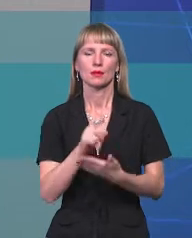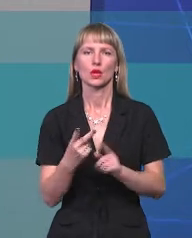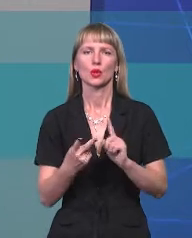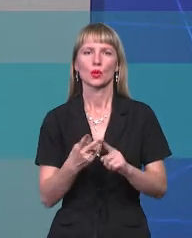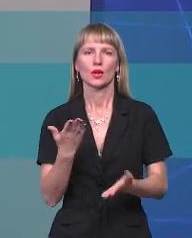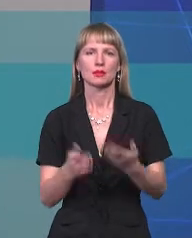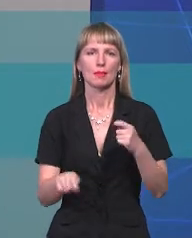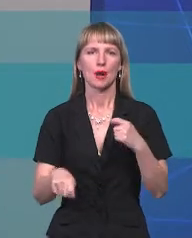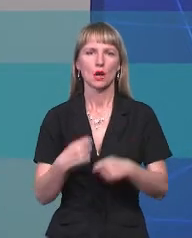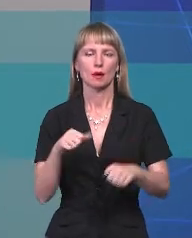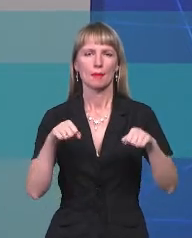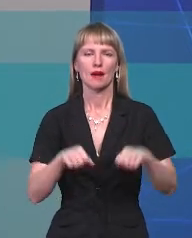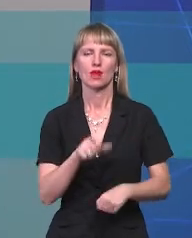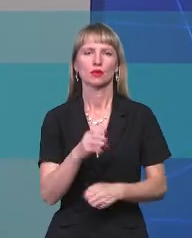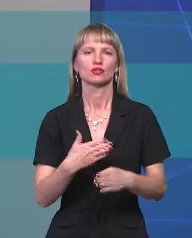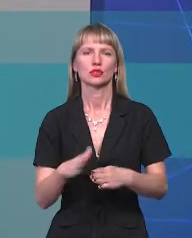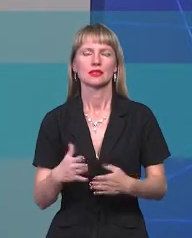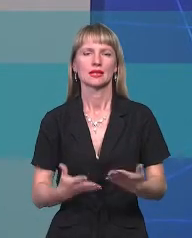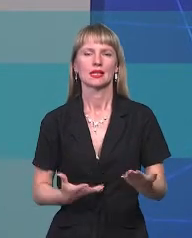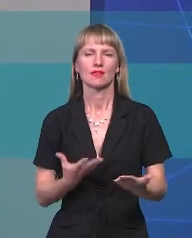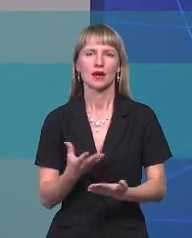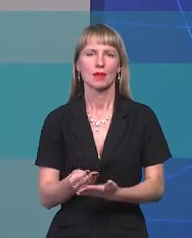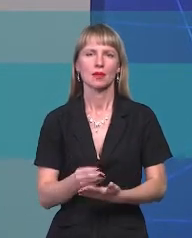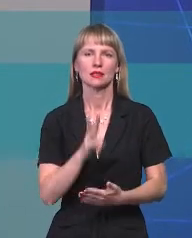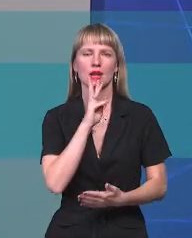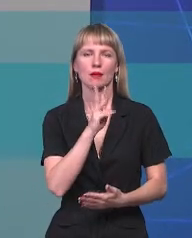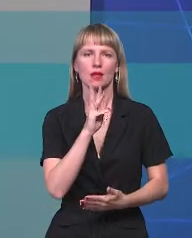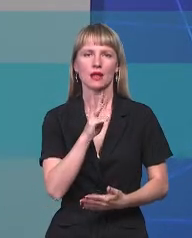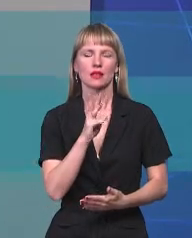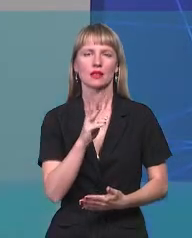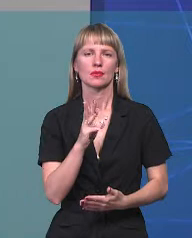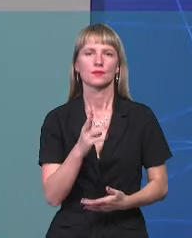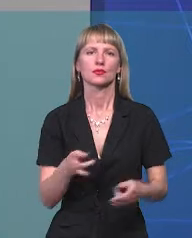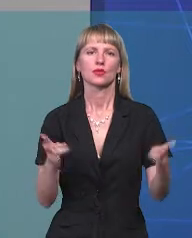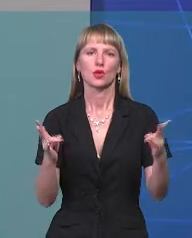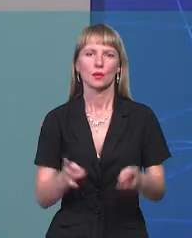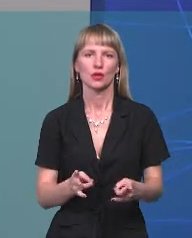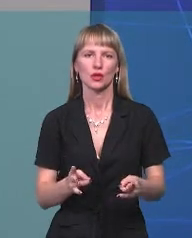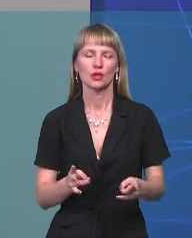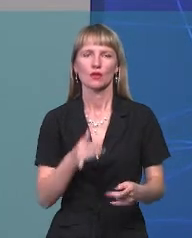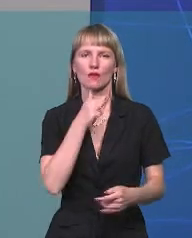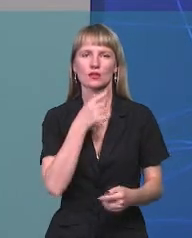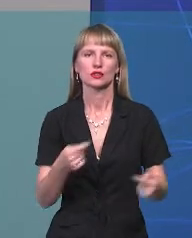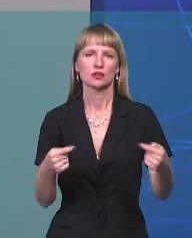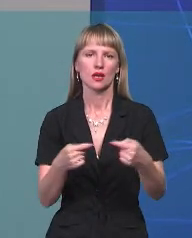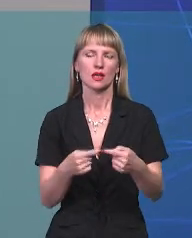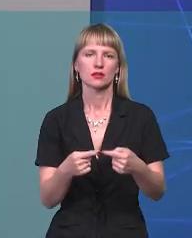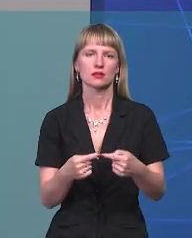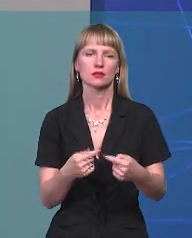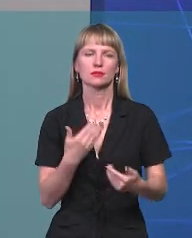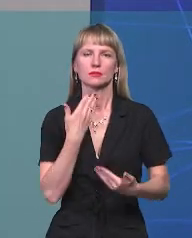якщо порушуються права людини в частині виплати заробітної плати, необхідно своєчасно